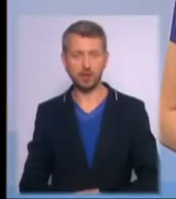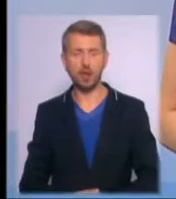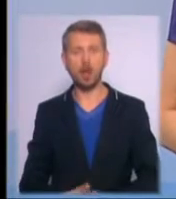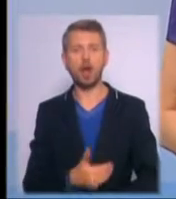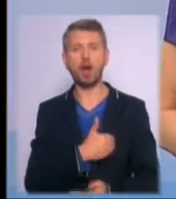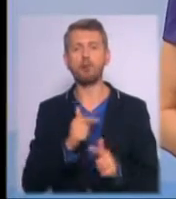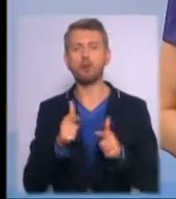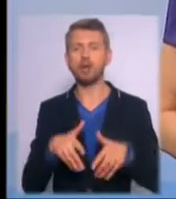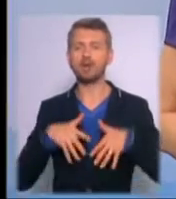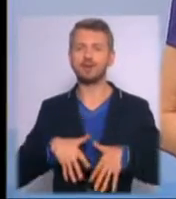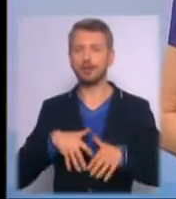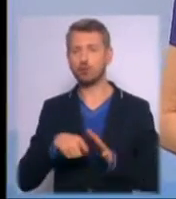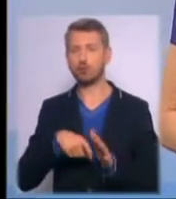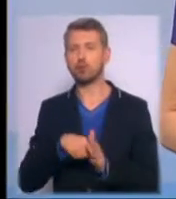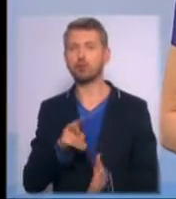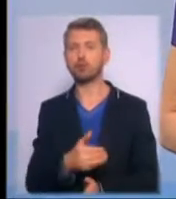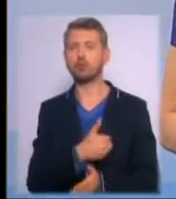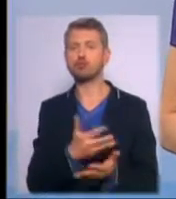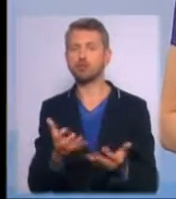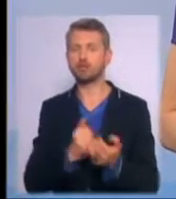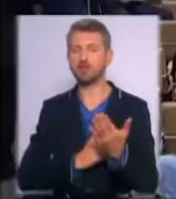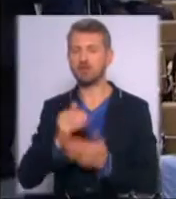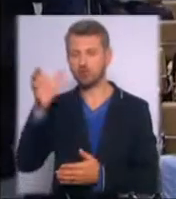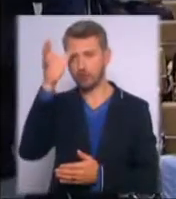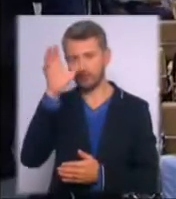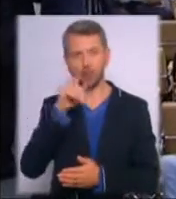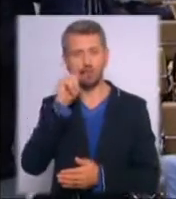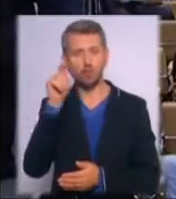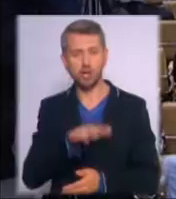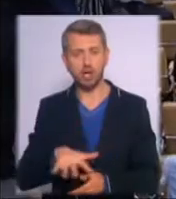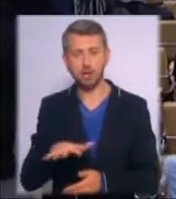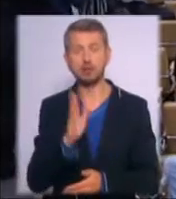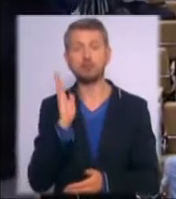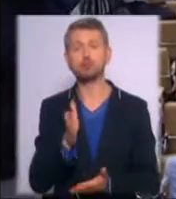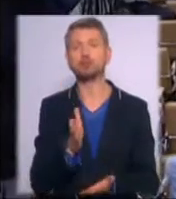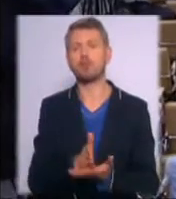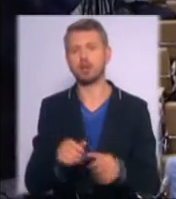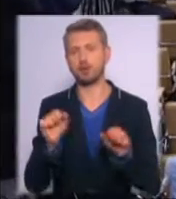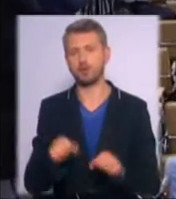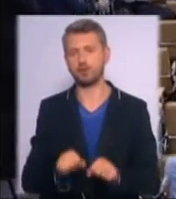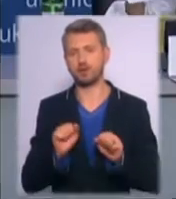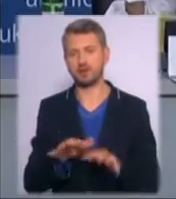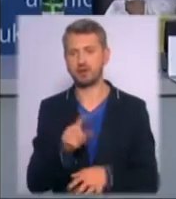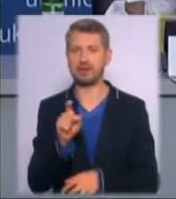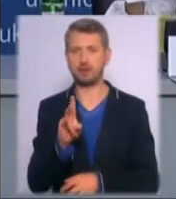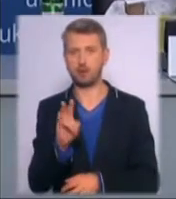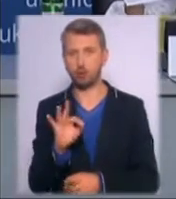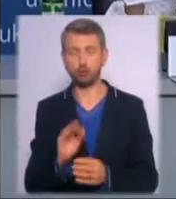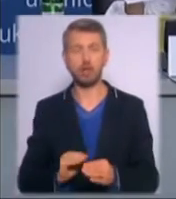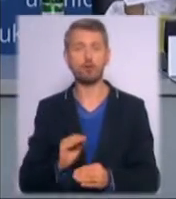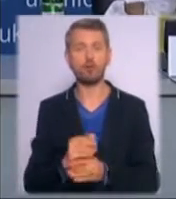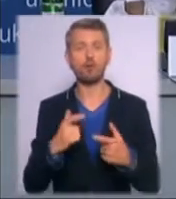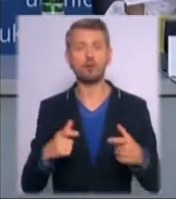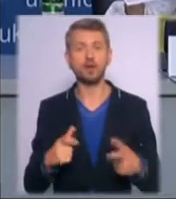Абітурієнти з Криму та Донбасу, котрі прагнуть отримати вищу освіту в Україні, матимуть можливість скласти ЗНО. Додаткову сесію для